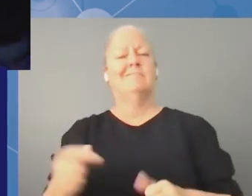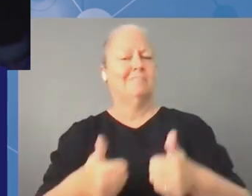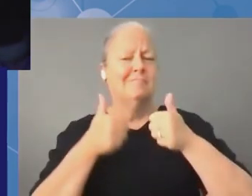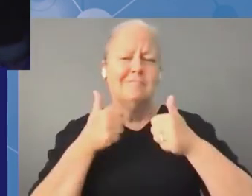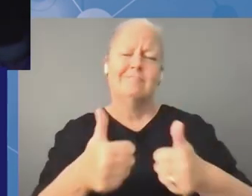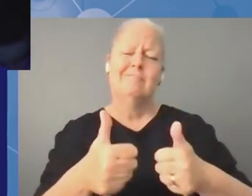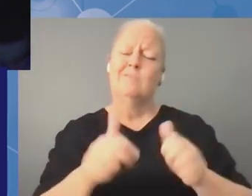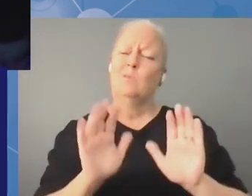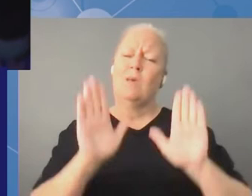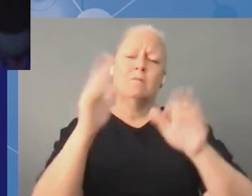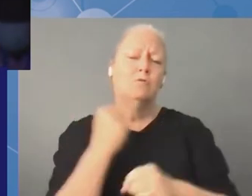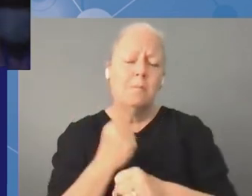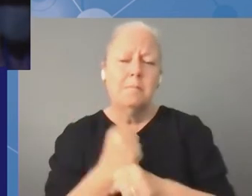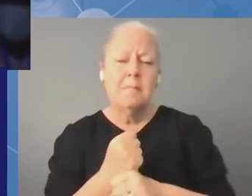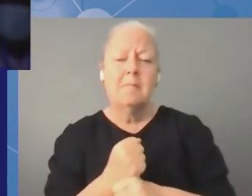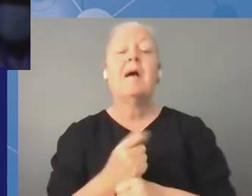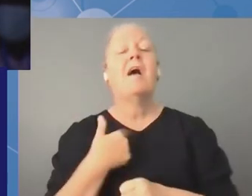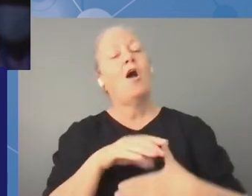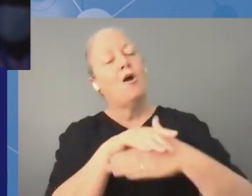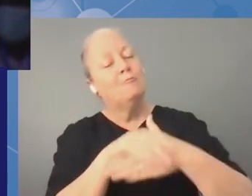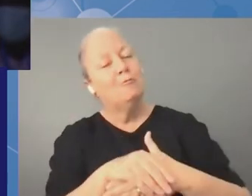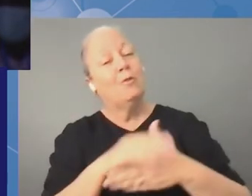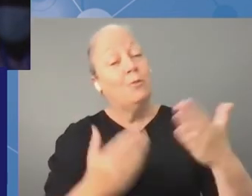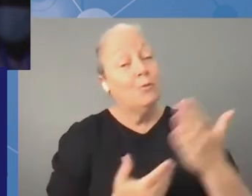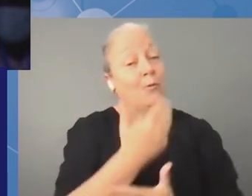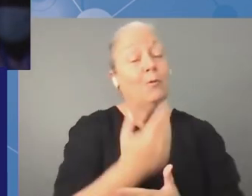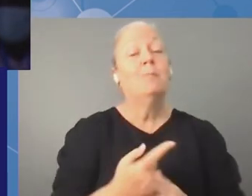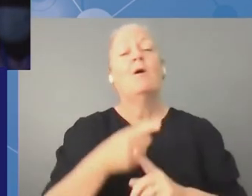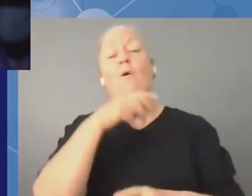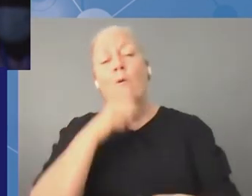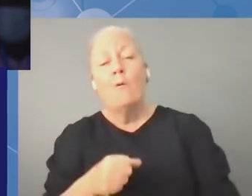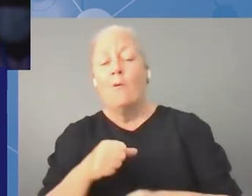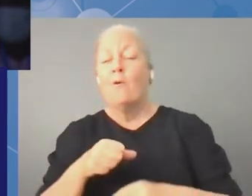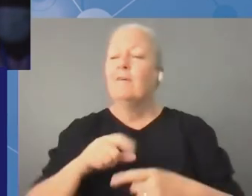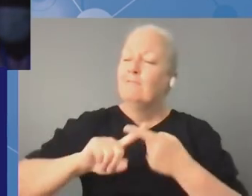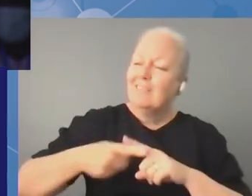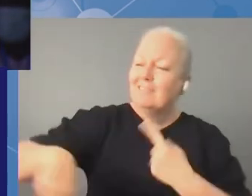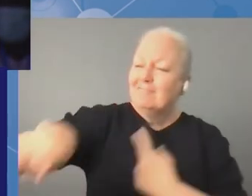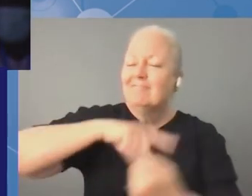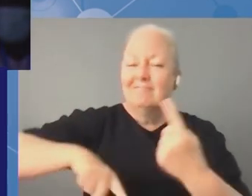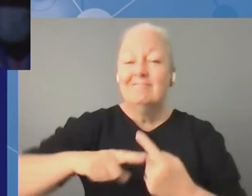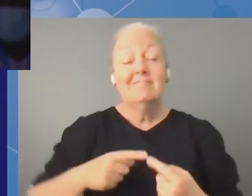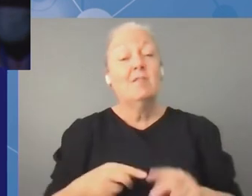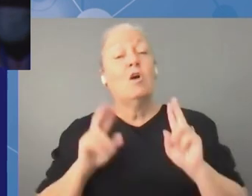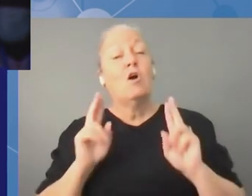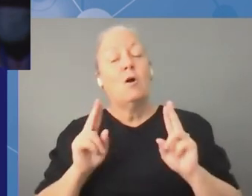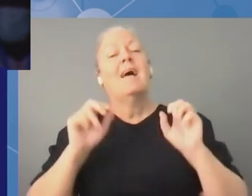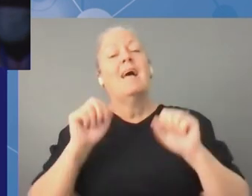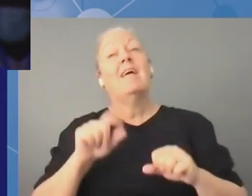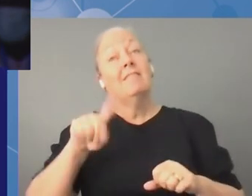مخصصة لأعمالهم. ومرة ثانية أود أن أشكر منظمي